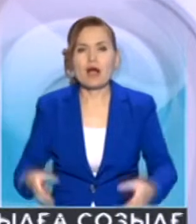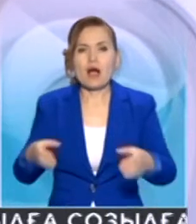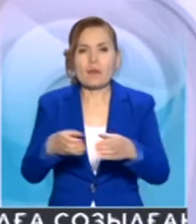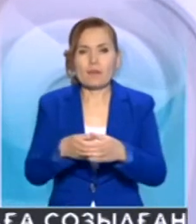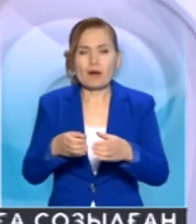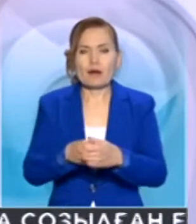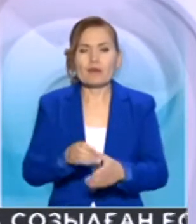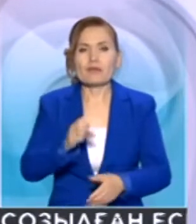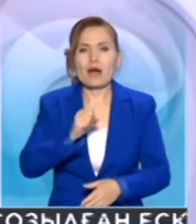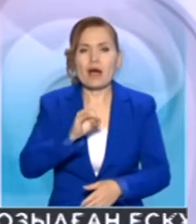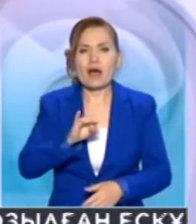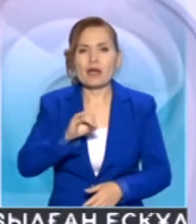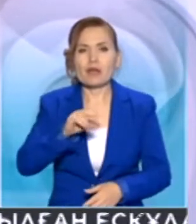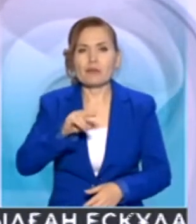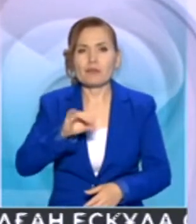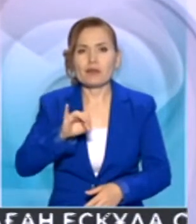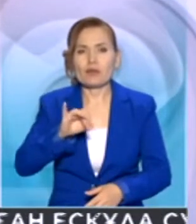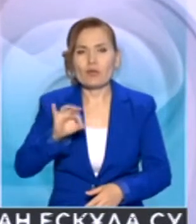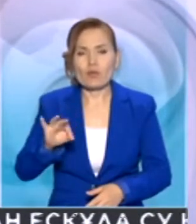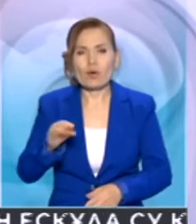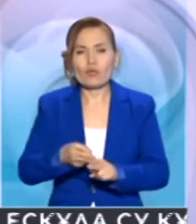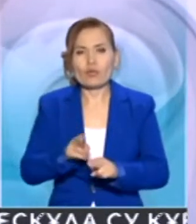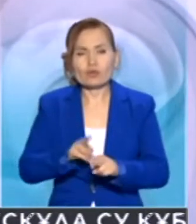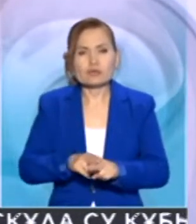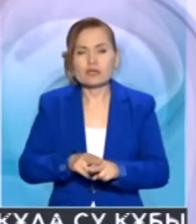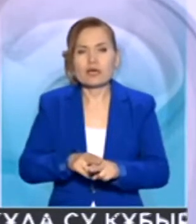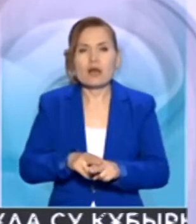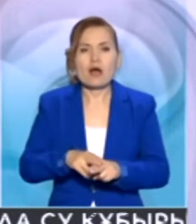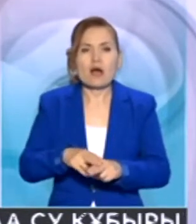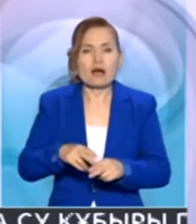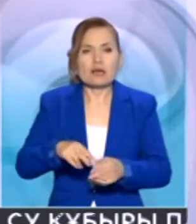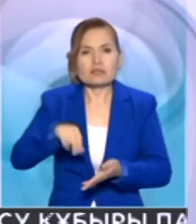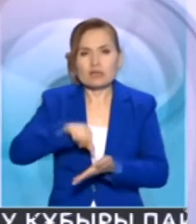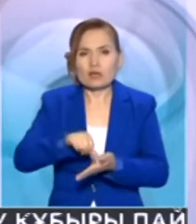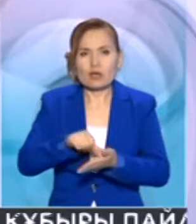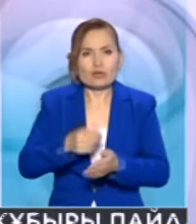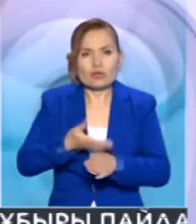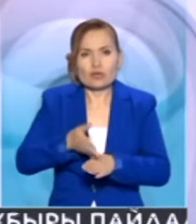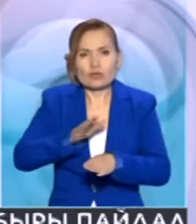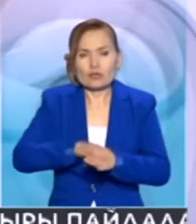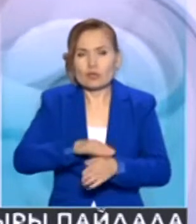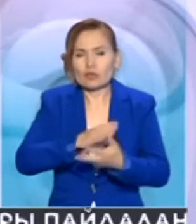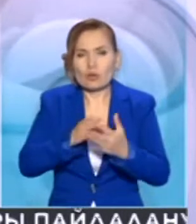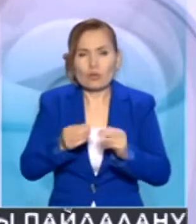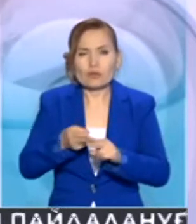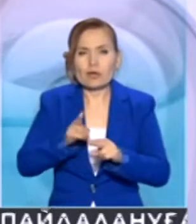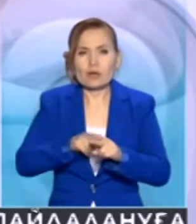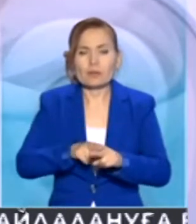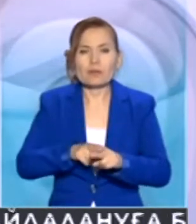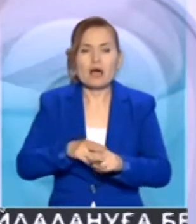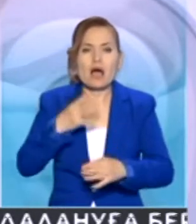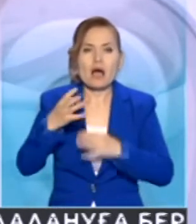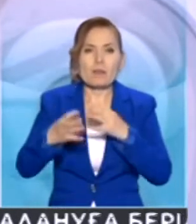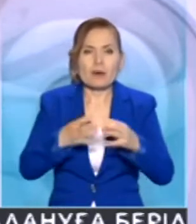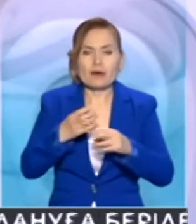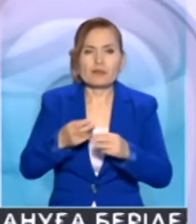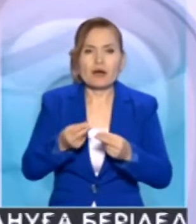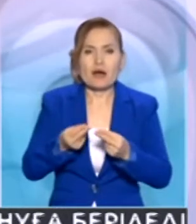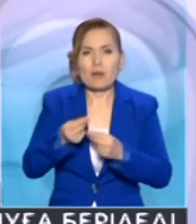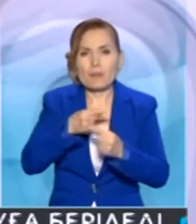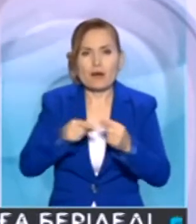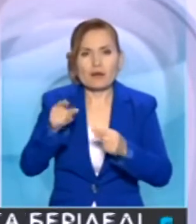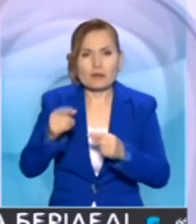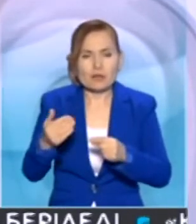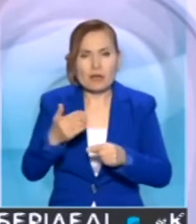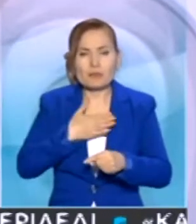Компанияларды IPO-ға шығару оңай шаруа емес. Құбылмалылық тренді бүгінде барлық қаржы нарығында жүріп жатыр. Осы орайда халықаралық инвесторлардың